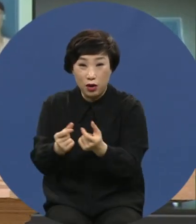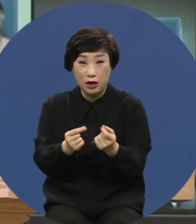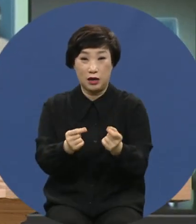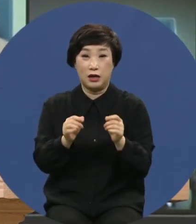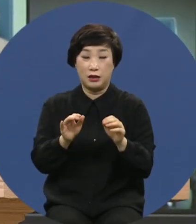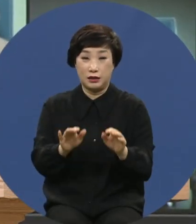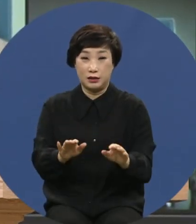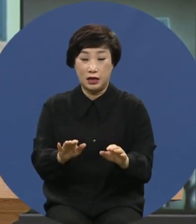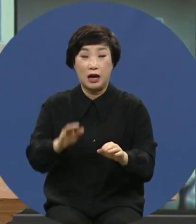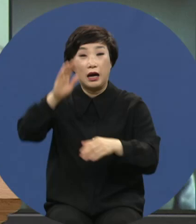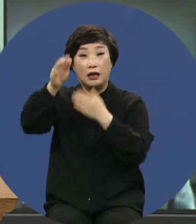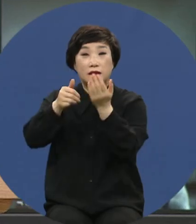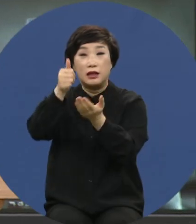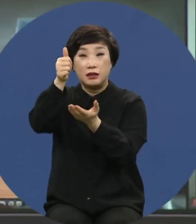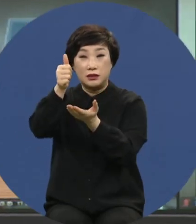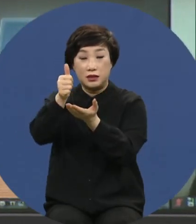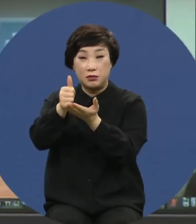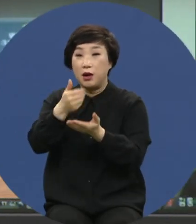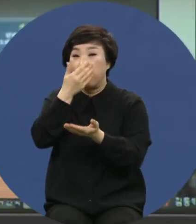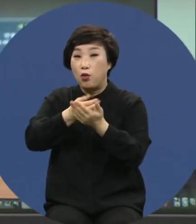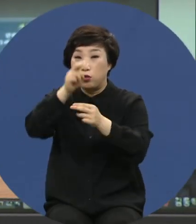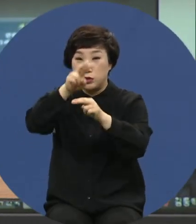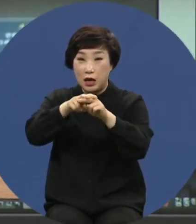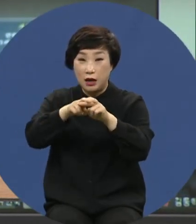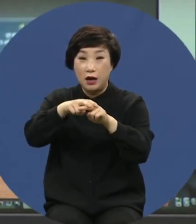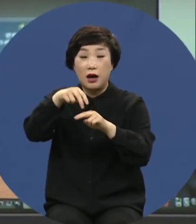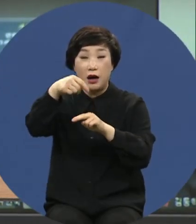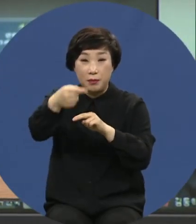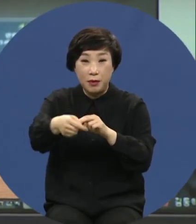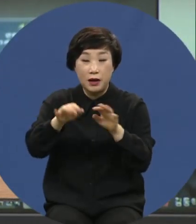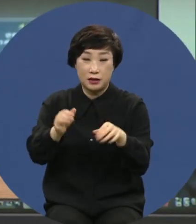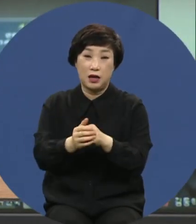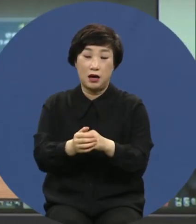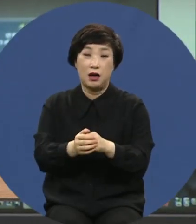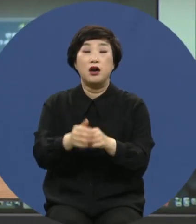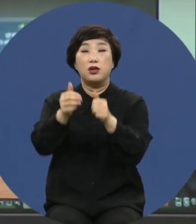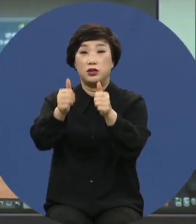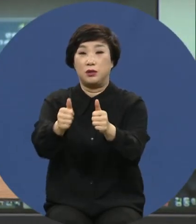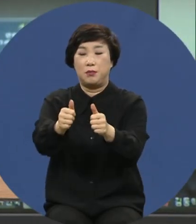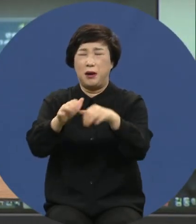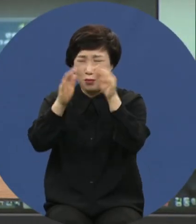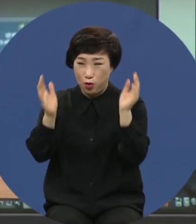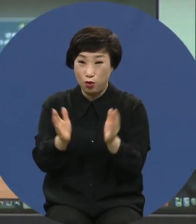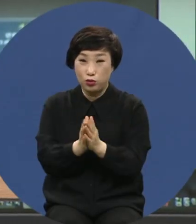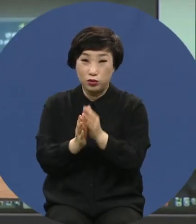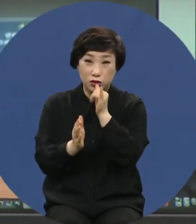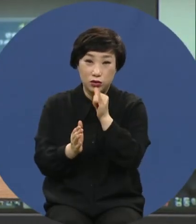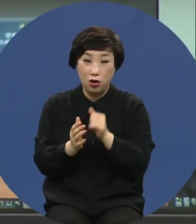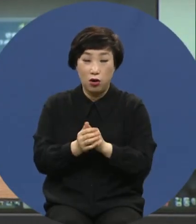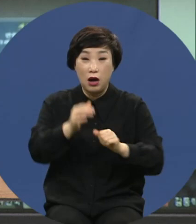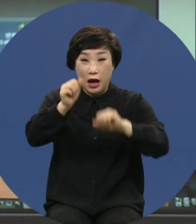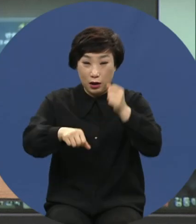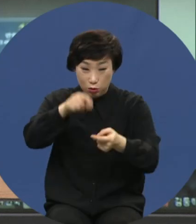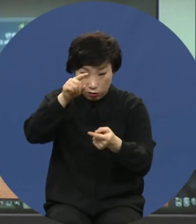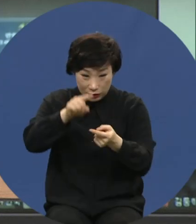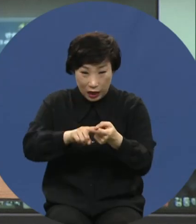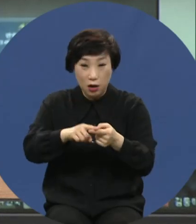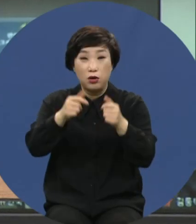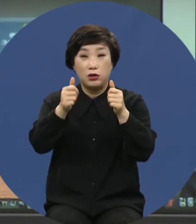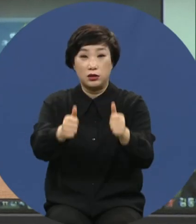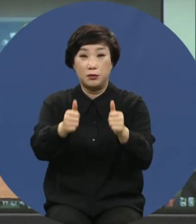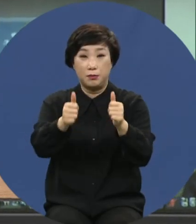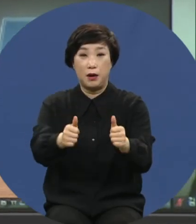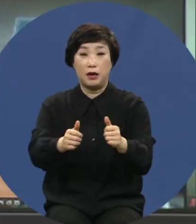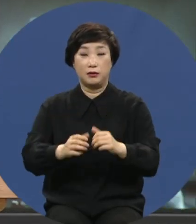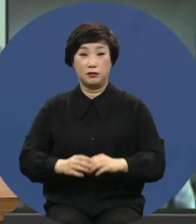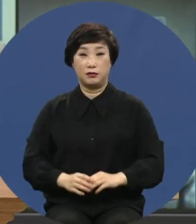똑같이 하나님의 보좌 앞에서 무섭게 심판을 받는데 행위대로